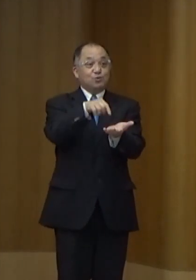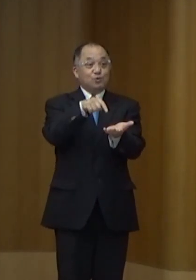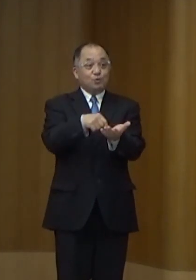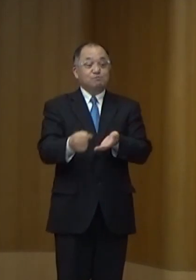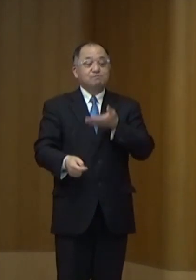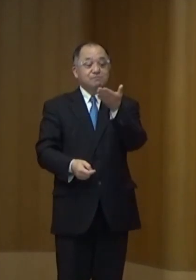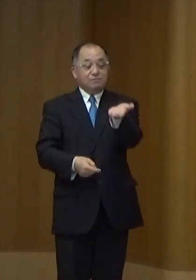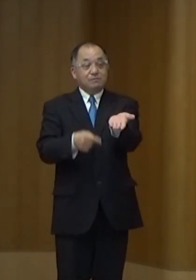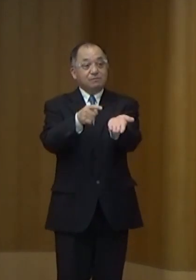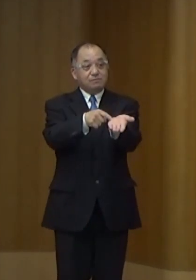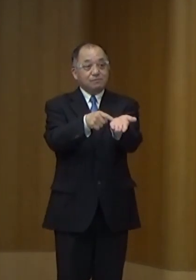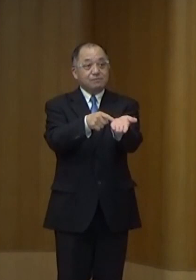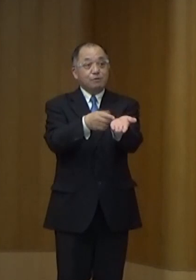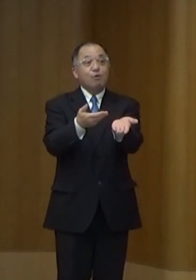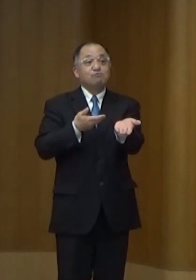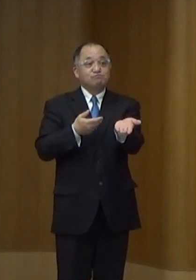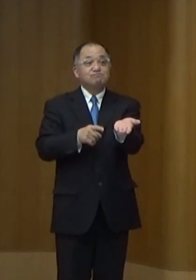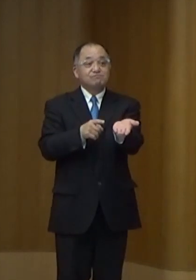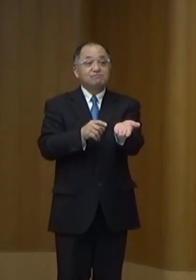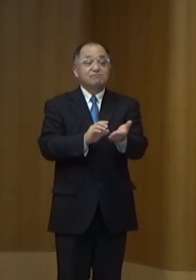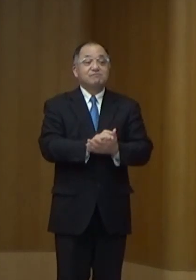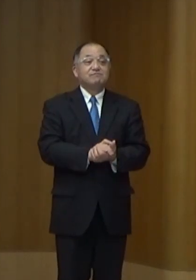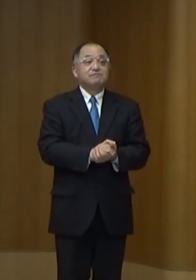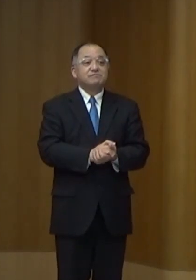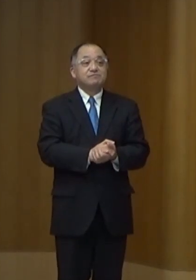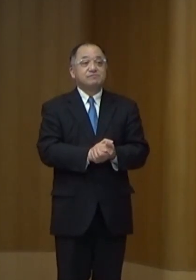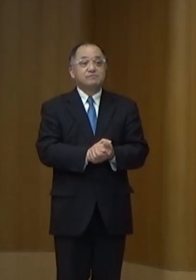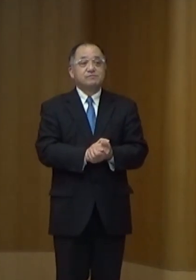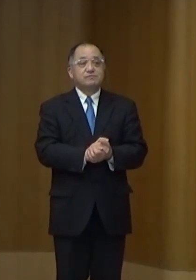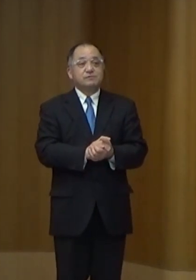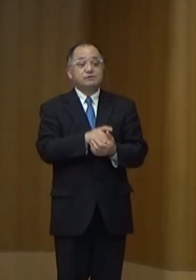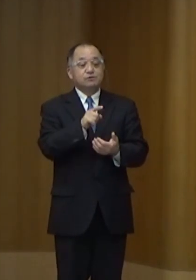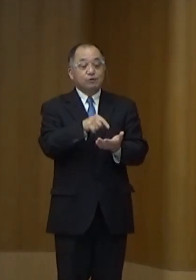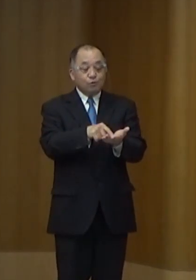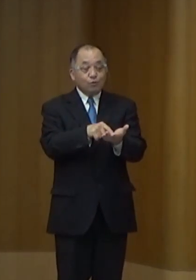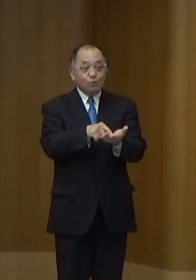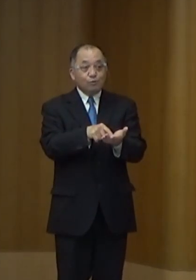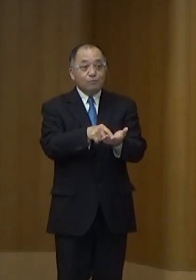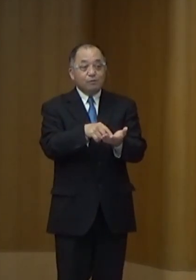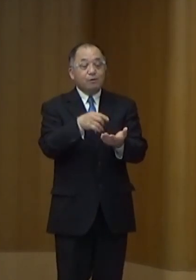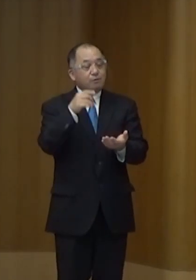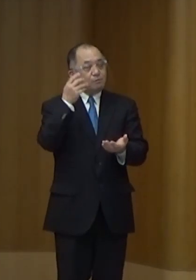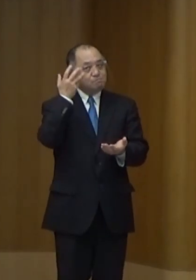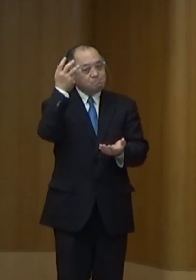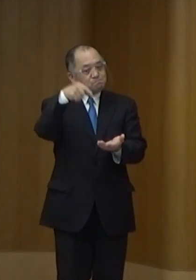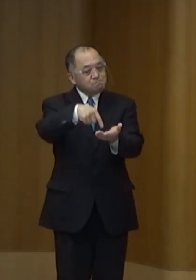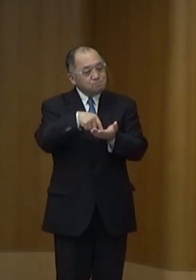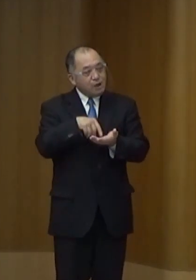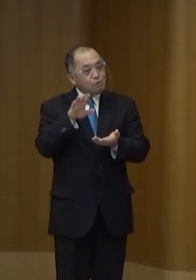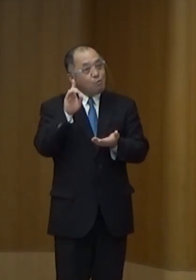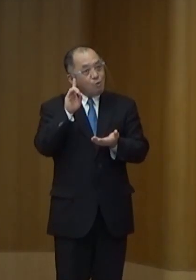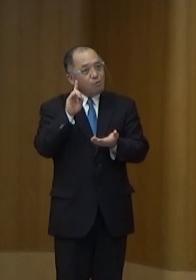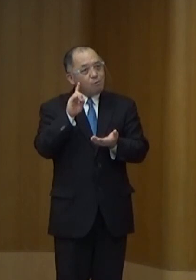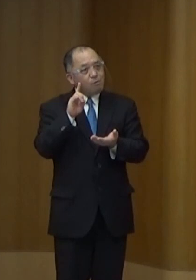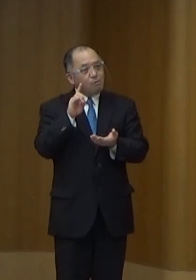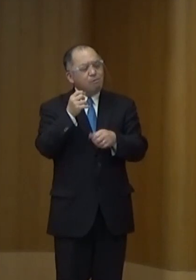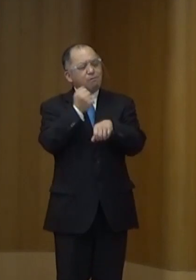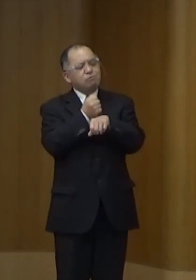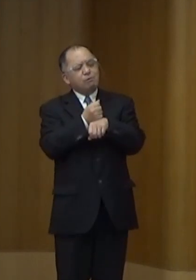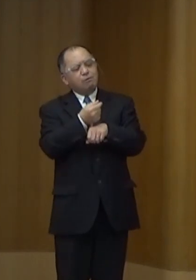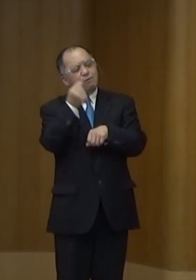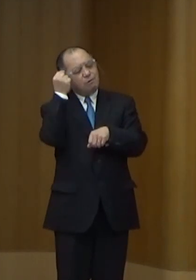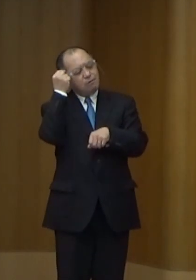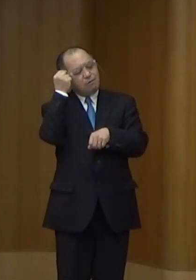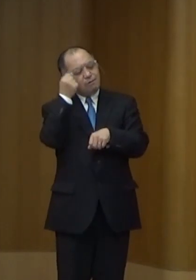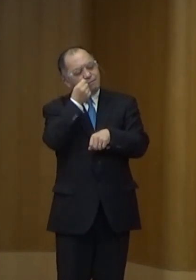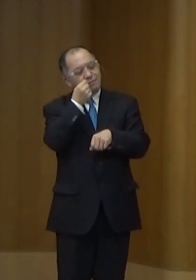提示いただくことになりますので、そういった提示が求められることがあります。煩わしいという思いもある